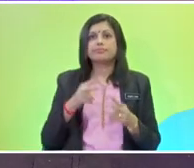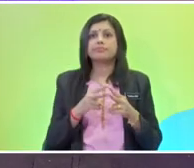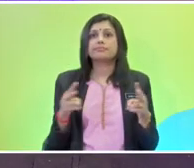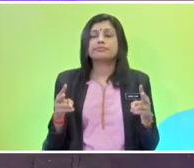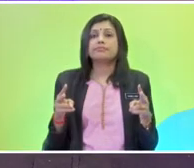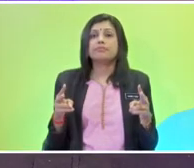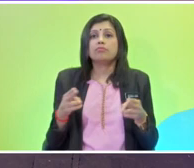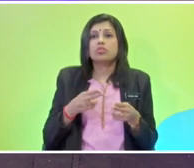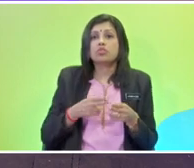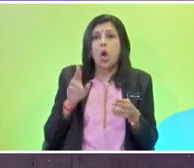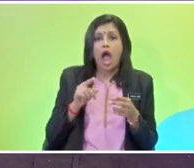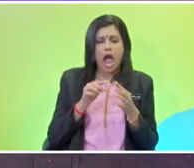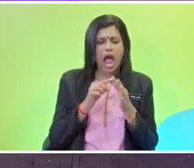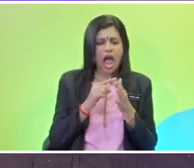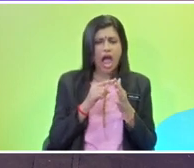murid-murid kat rumah buat tau. Bahaya.